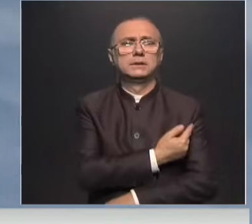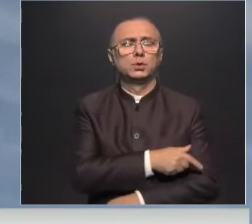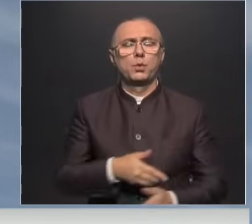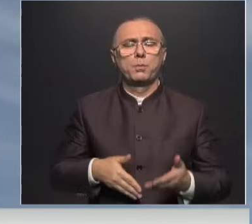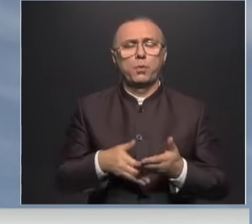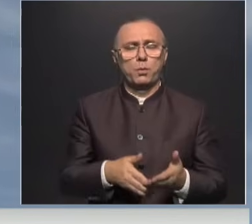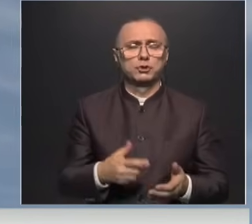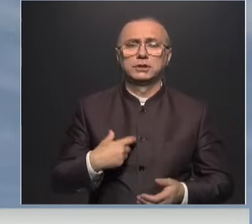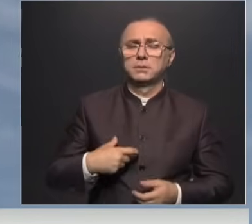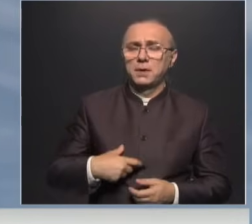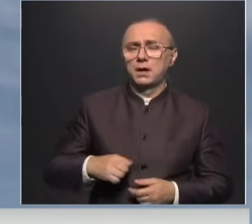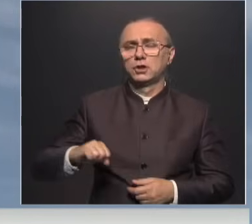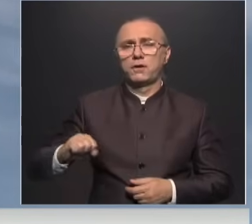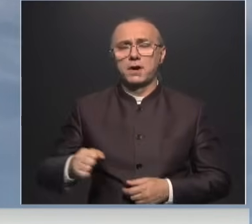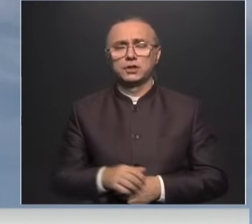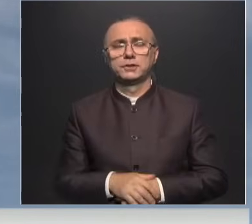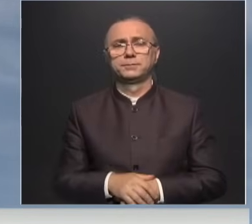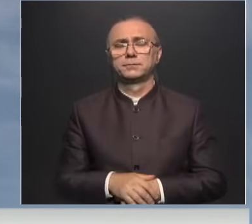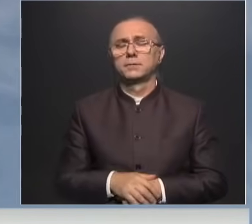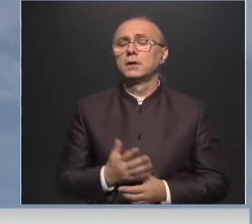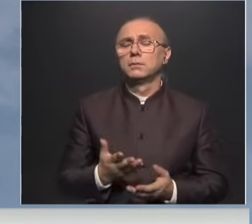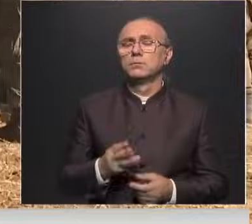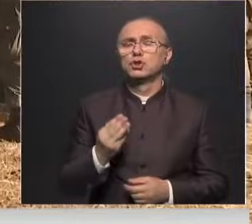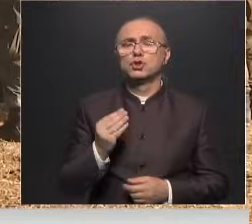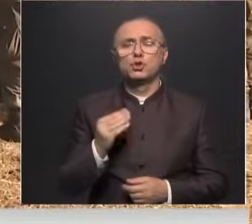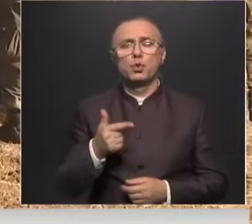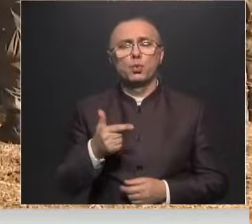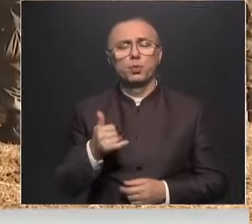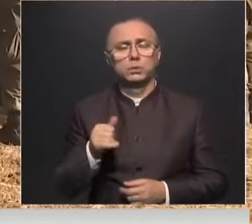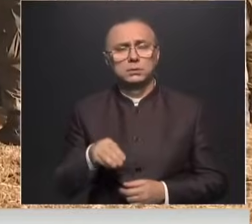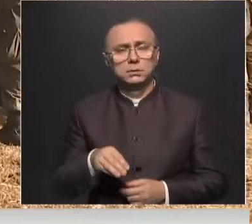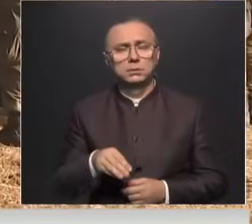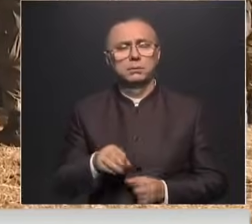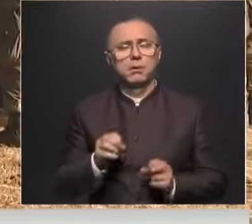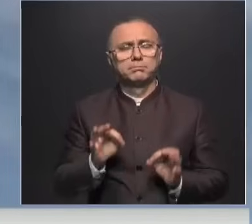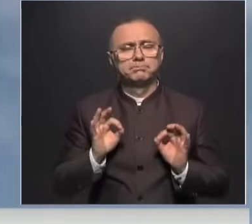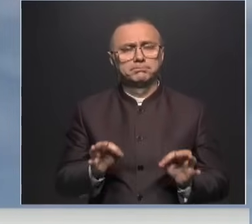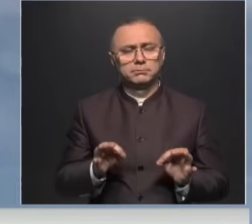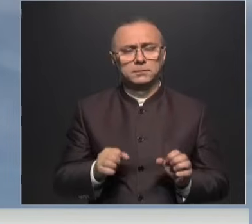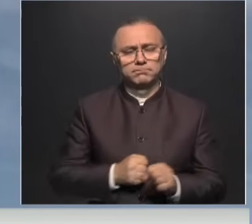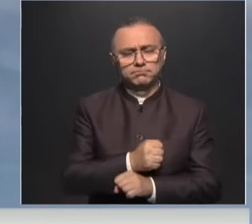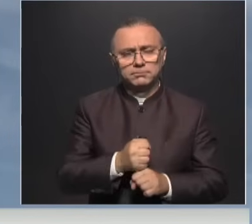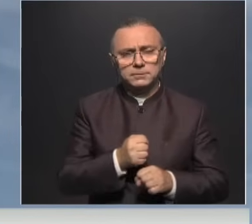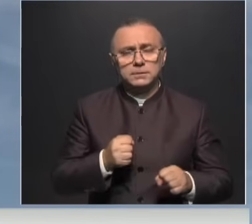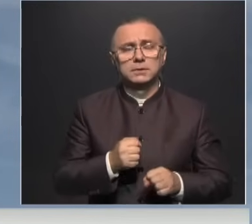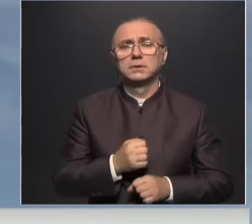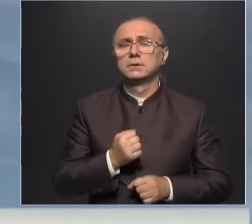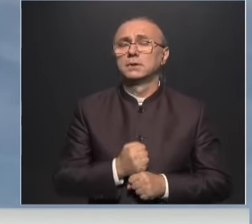товарищу. Первое, что мы делаем, мы жгут накладываем всегда максимально высоко, типовые места. Должен жгут прямо вот сдавливать